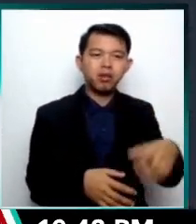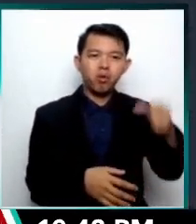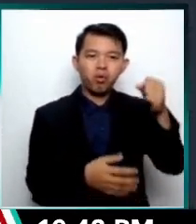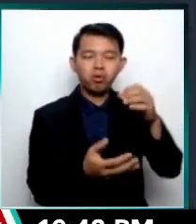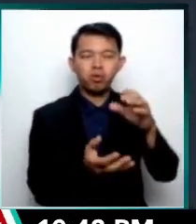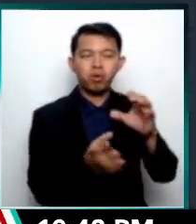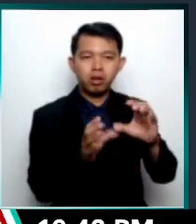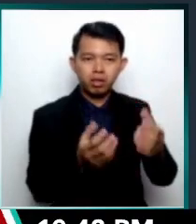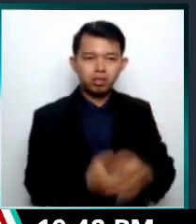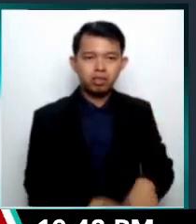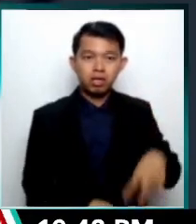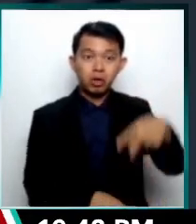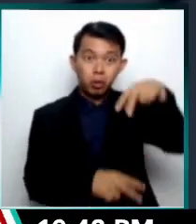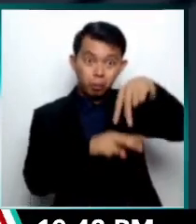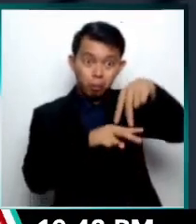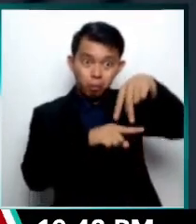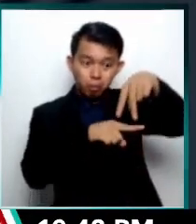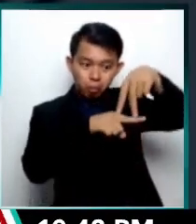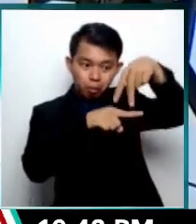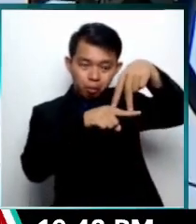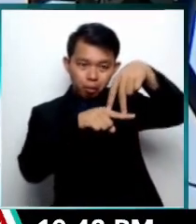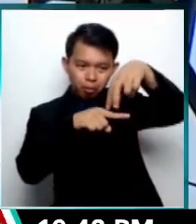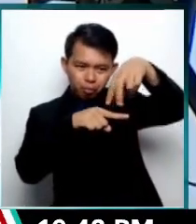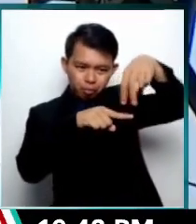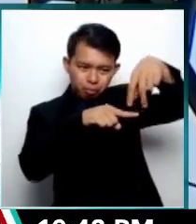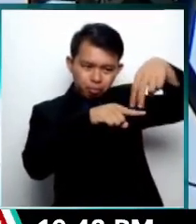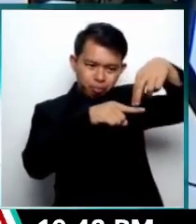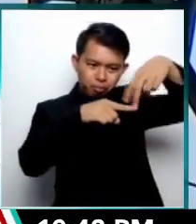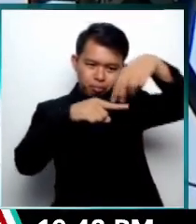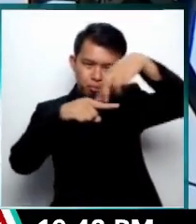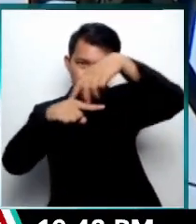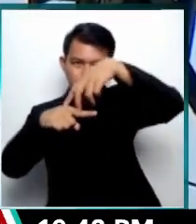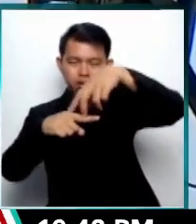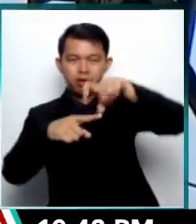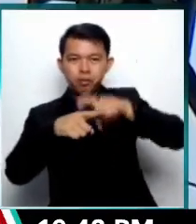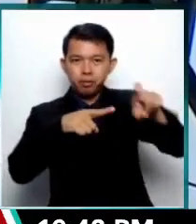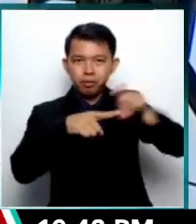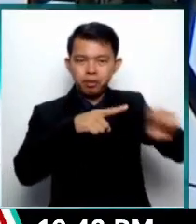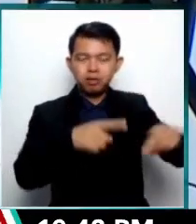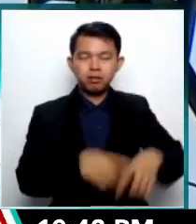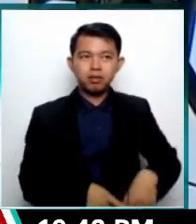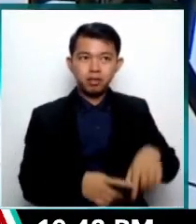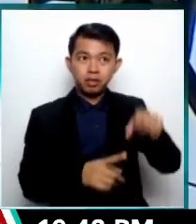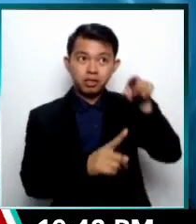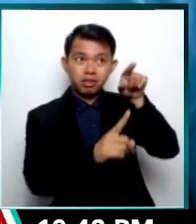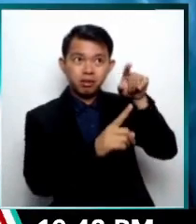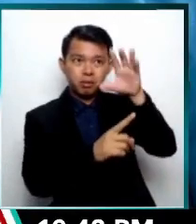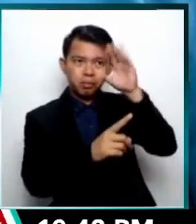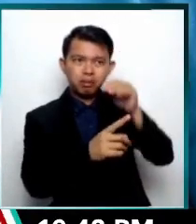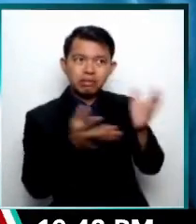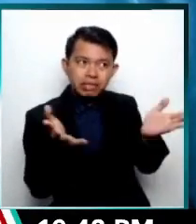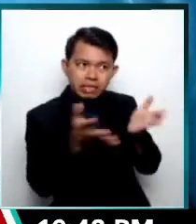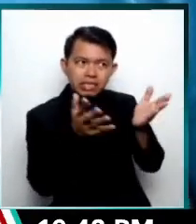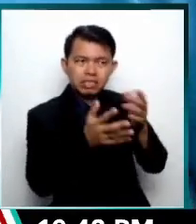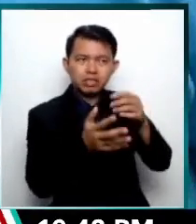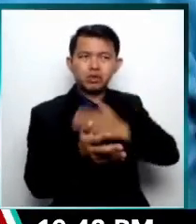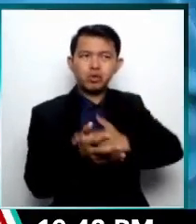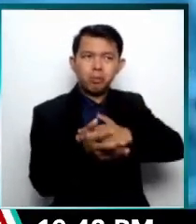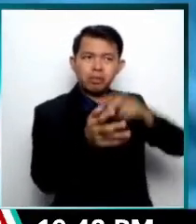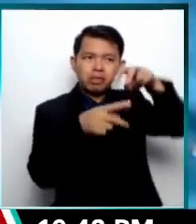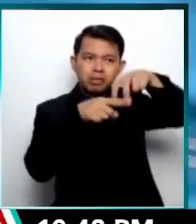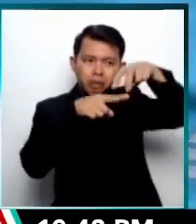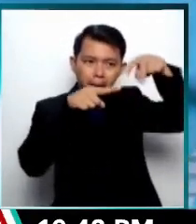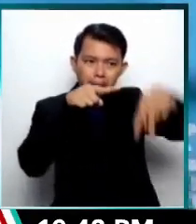sa mga kawad ng kuryente. Sinubukang kumbinsihin ang lalaki na bumaba sa tulong ng isang nagpakilalang kapatid nito.